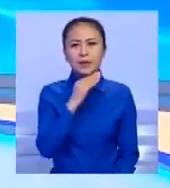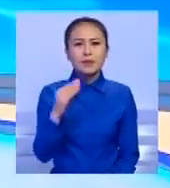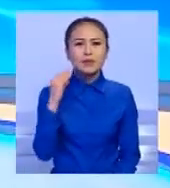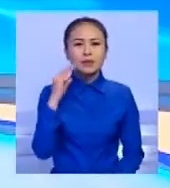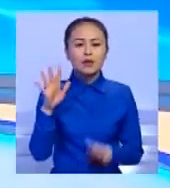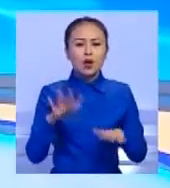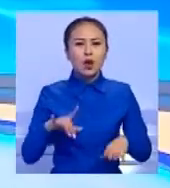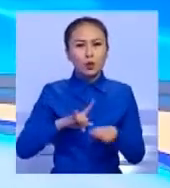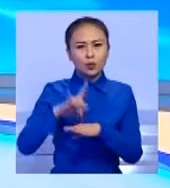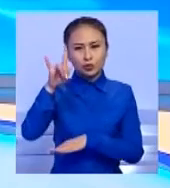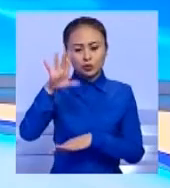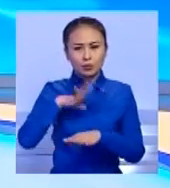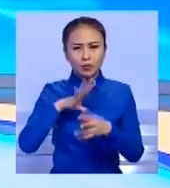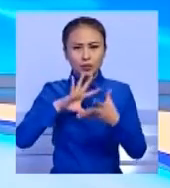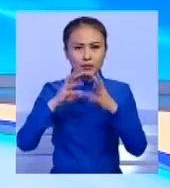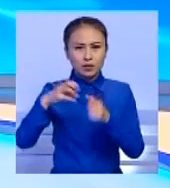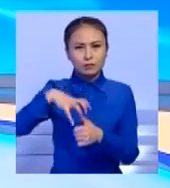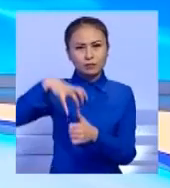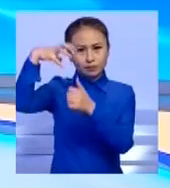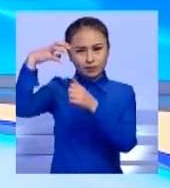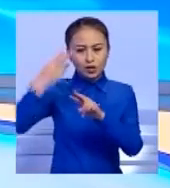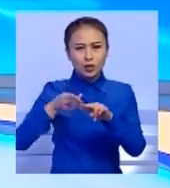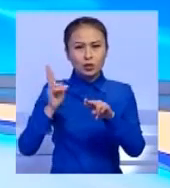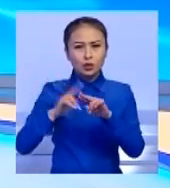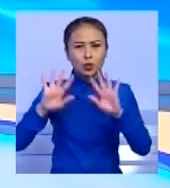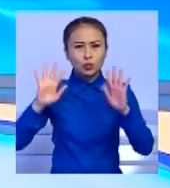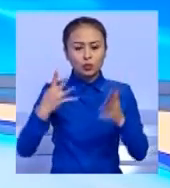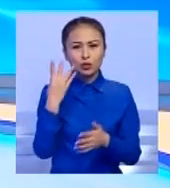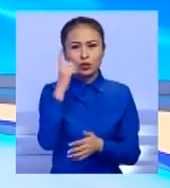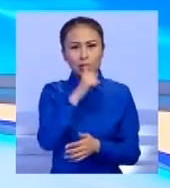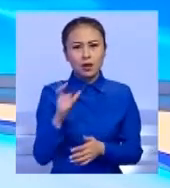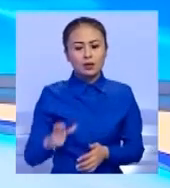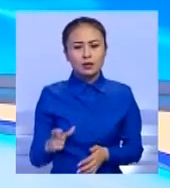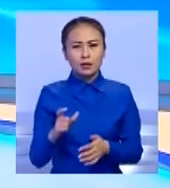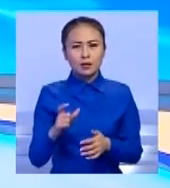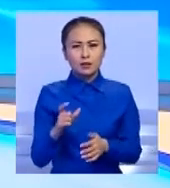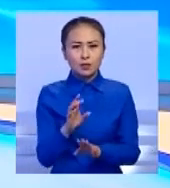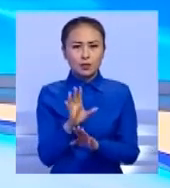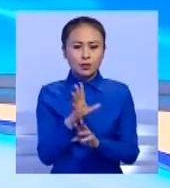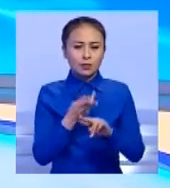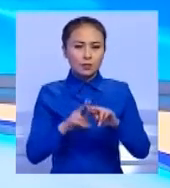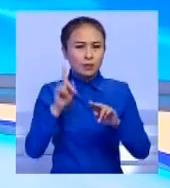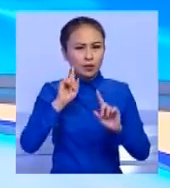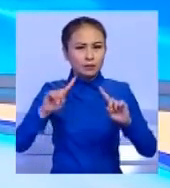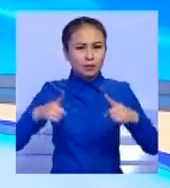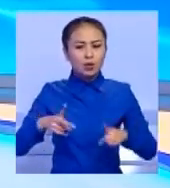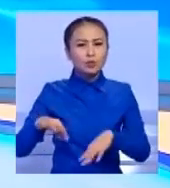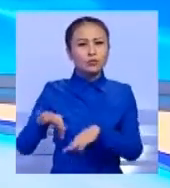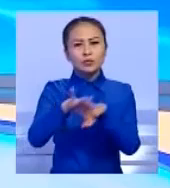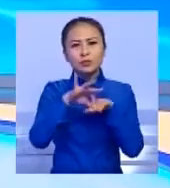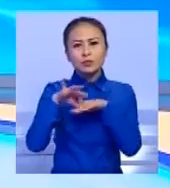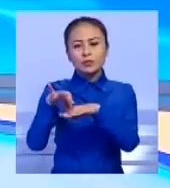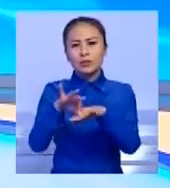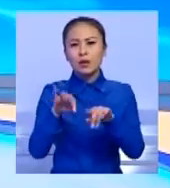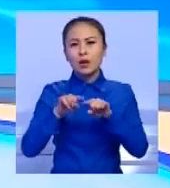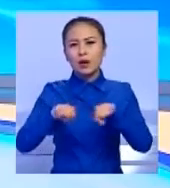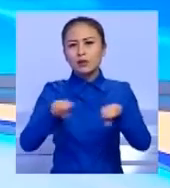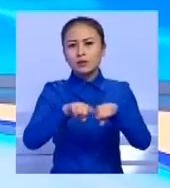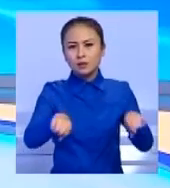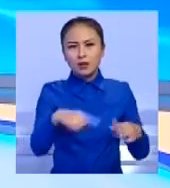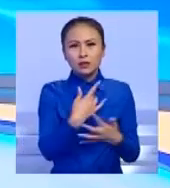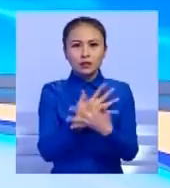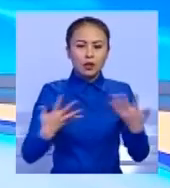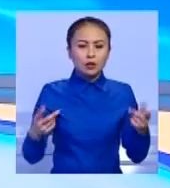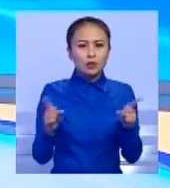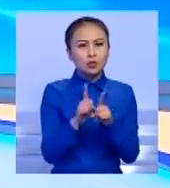Мысырда әуе шарының апатқа ұшырауына байланысты 4 адам қамауға алынды. Арасында экскурсия ұйымдастыратын фирманың қызметкерлері мен